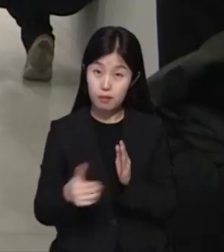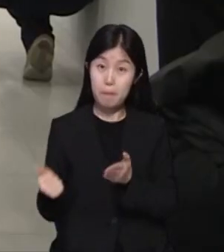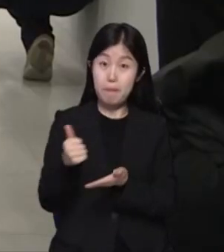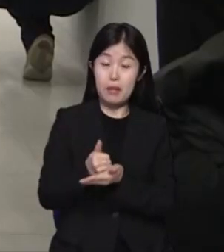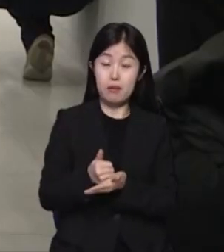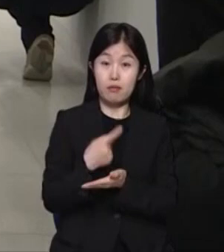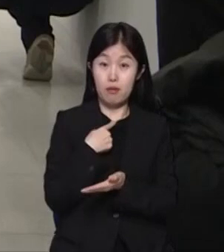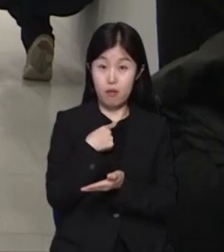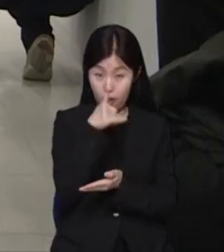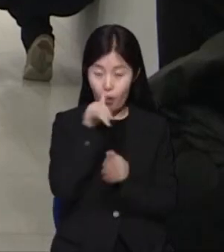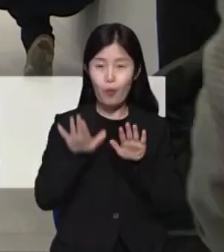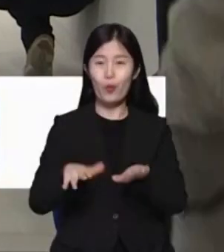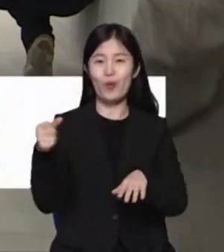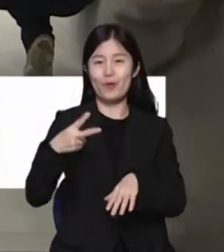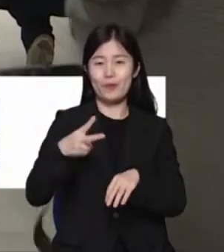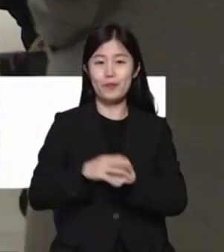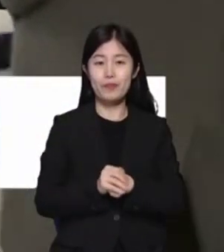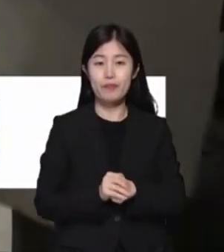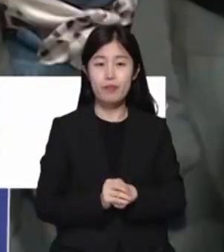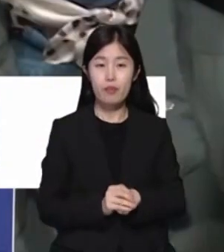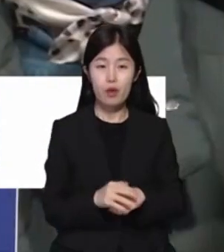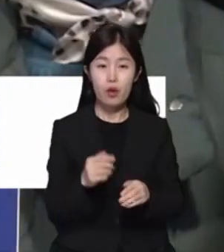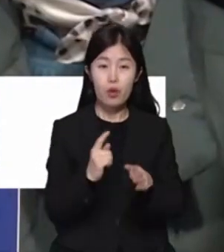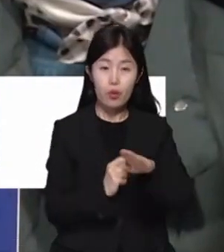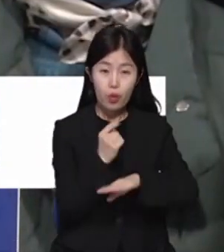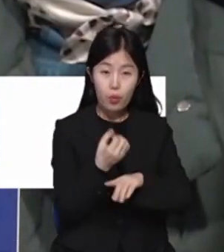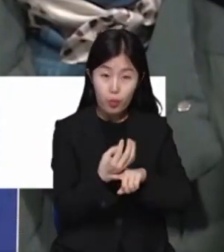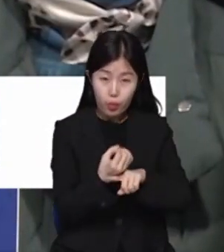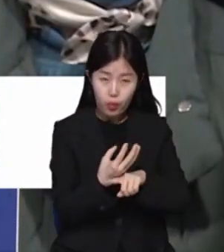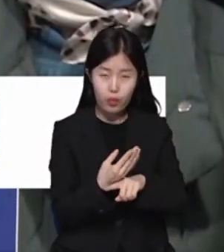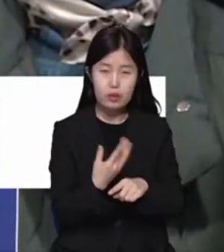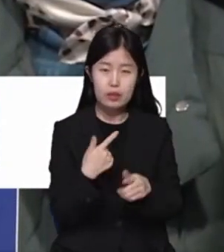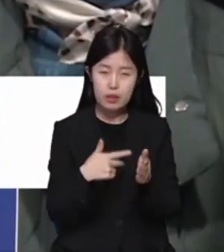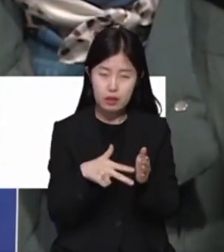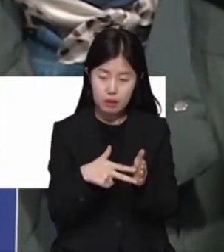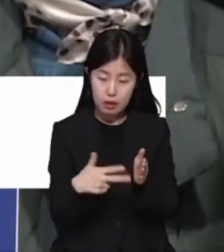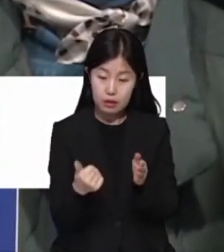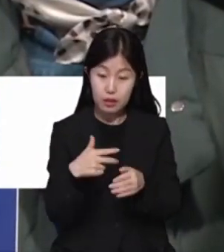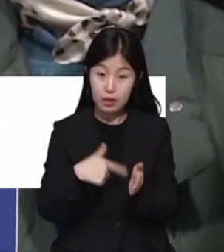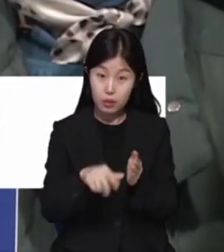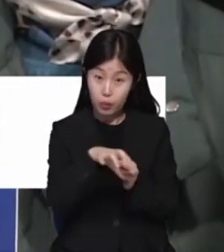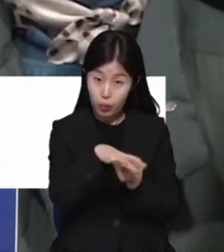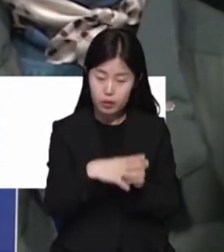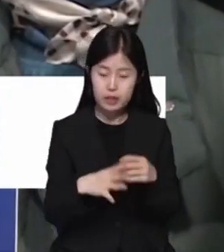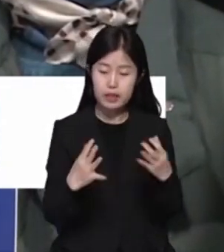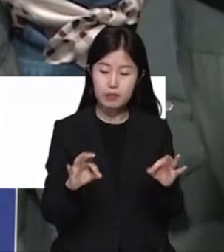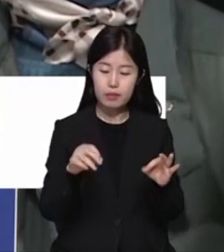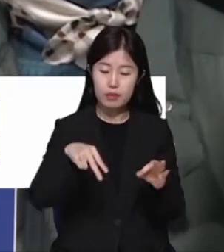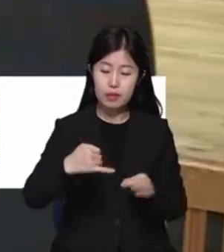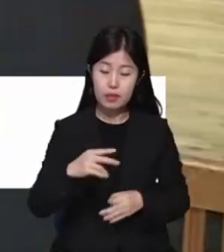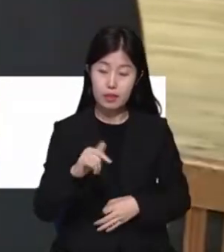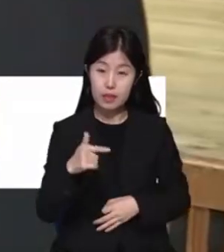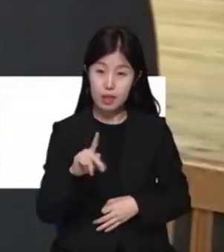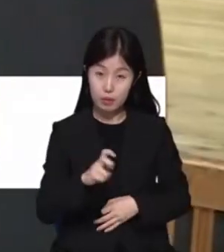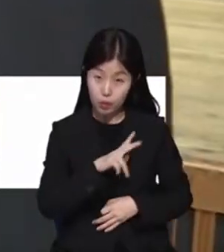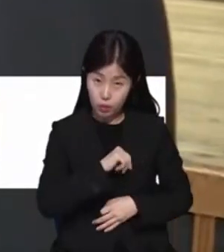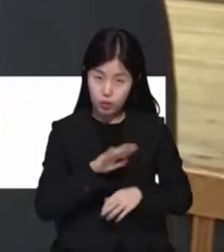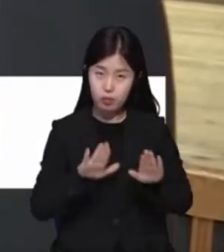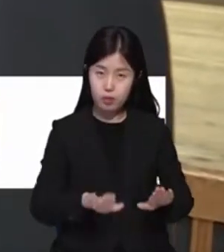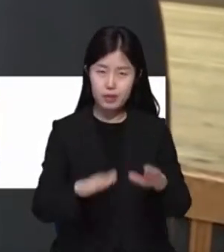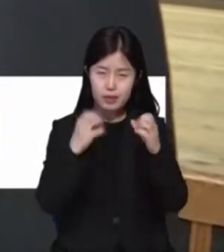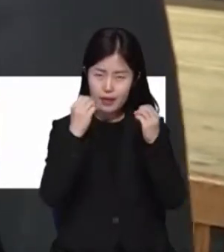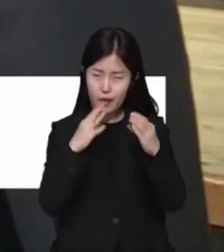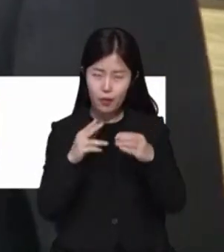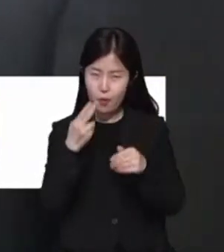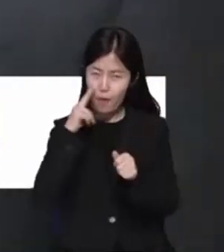고보 강진에서는 19대 21대 이어는 의원과 정치 신인인